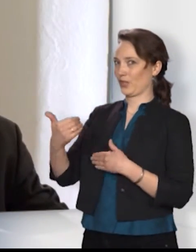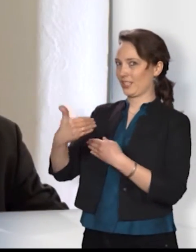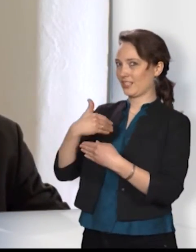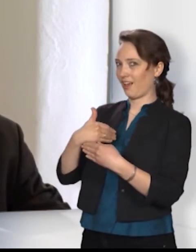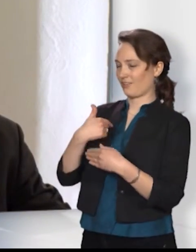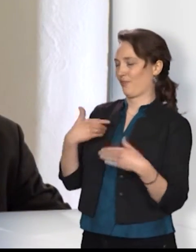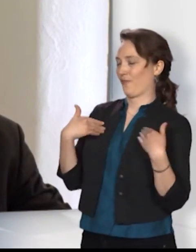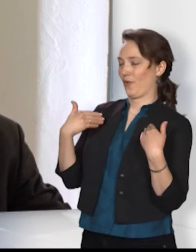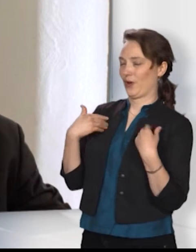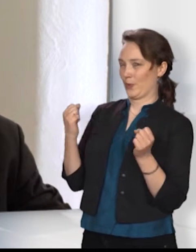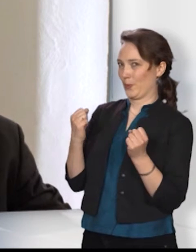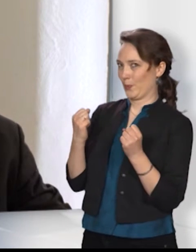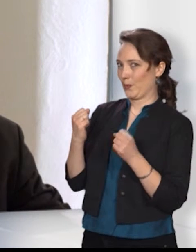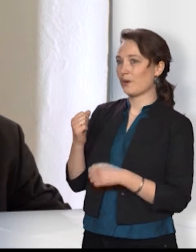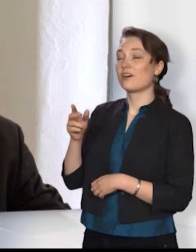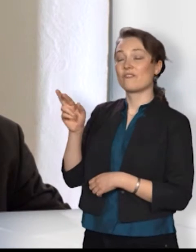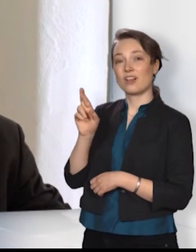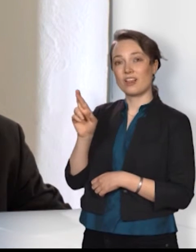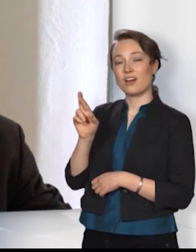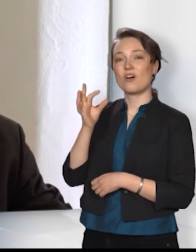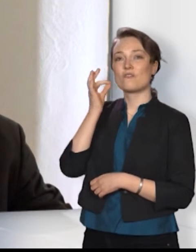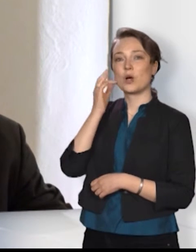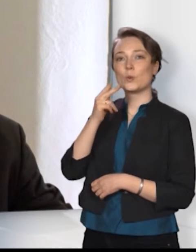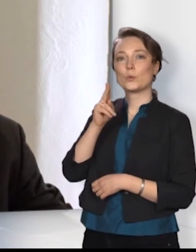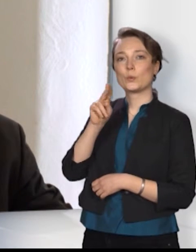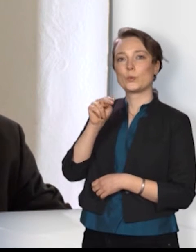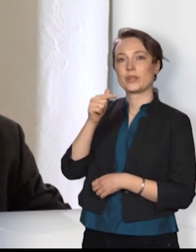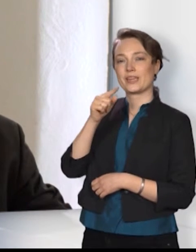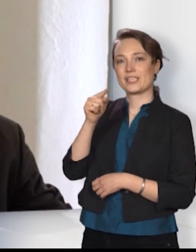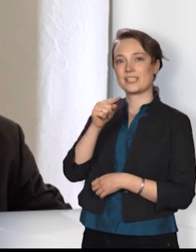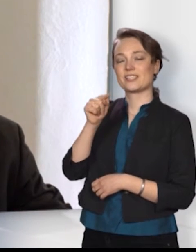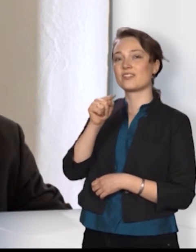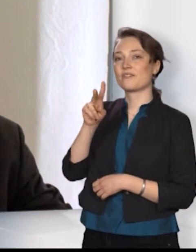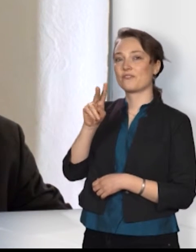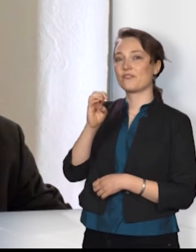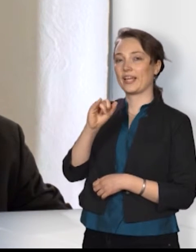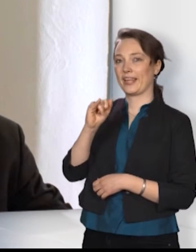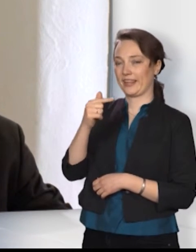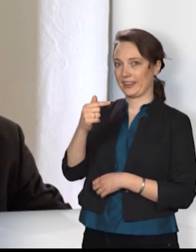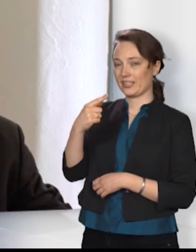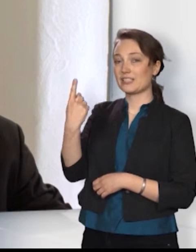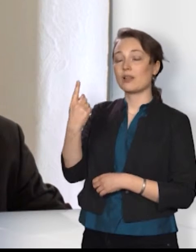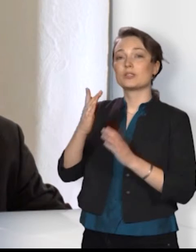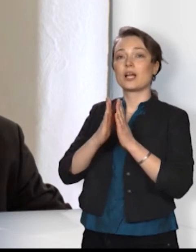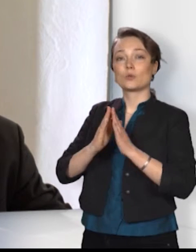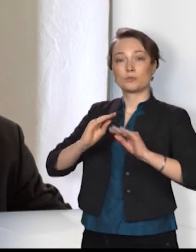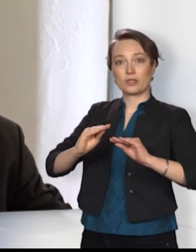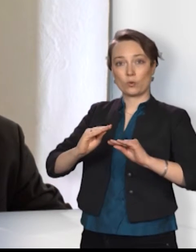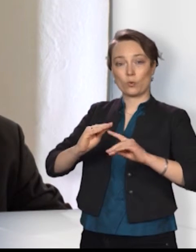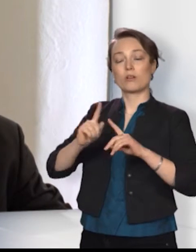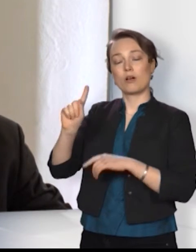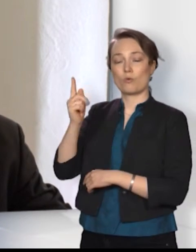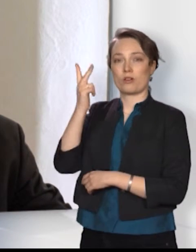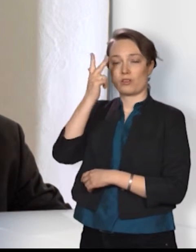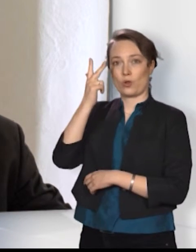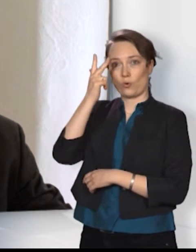Ich freue mich auf einen ganz besonderen Gast heute in der Stunde des Höchsten. Regine Kunz Veit. Sie ist Religionspädagogin und